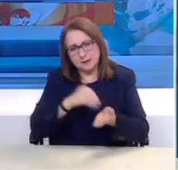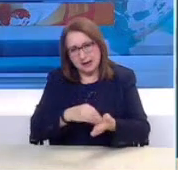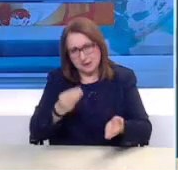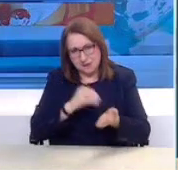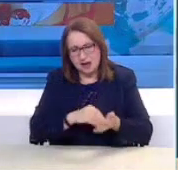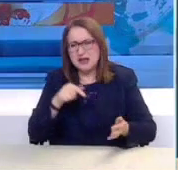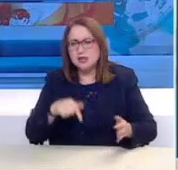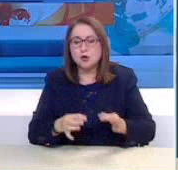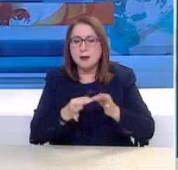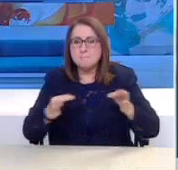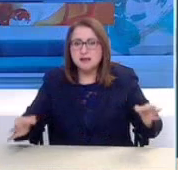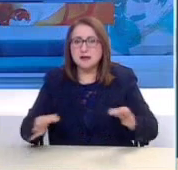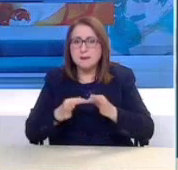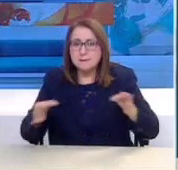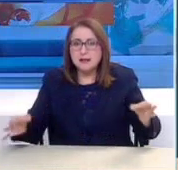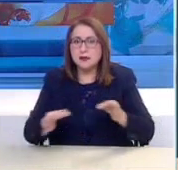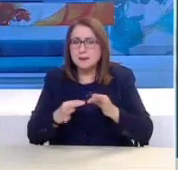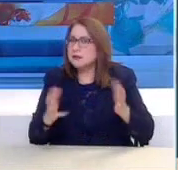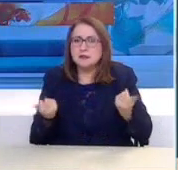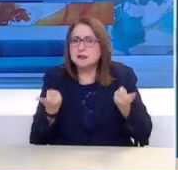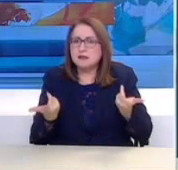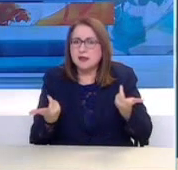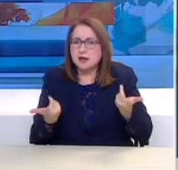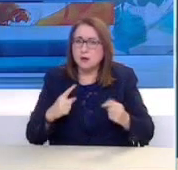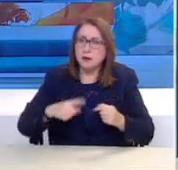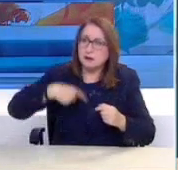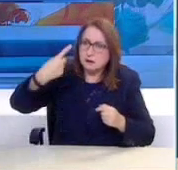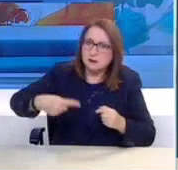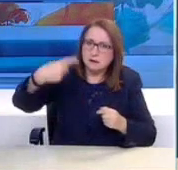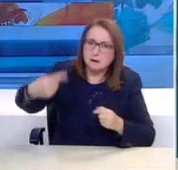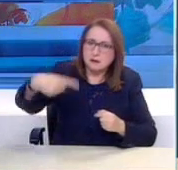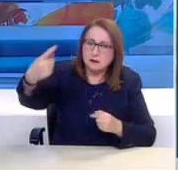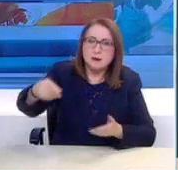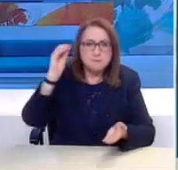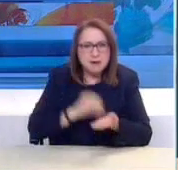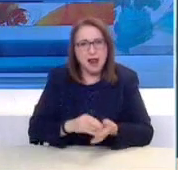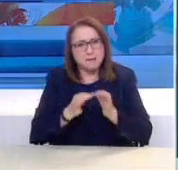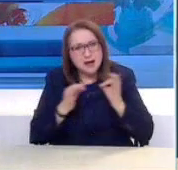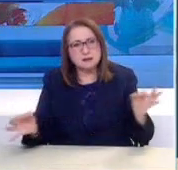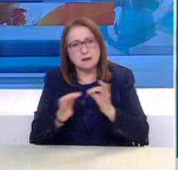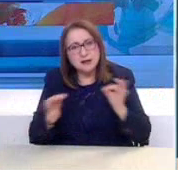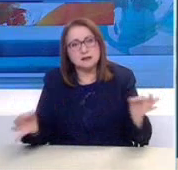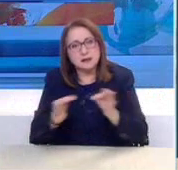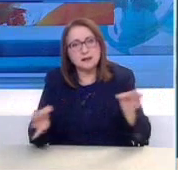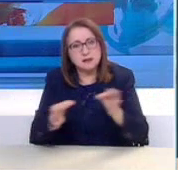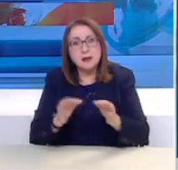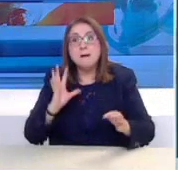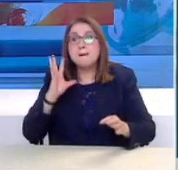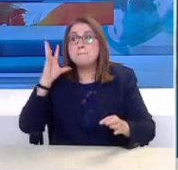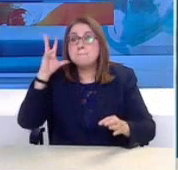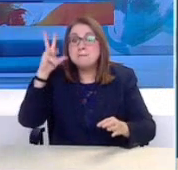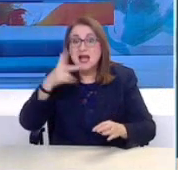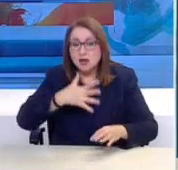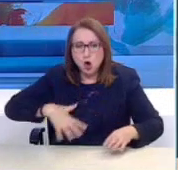υγείας κάθε περίοδο, θα είναι το κρίσιμο σημείο για την επιτυχή αντιμετώπιση του ιού μέχρι να χτιστεί αυτό που ονομάζουμε συλλογική ανοσία.